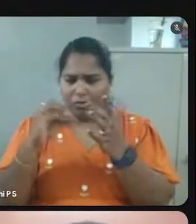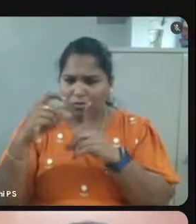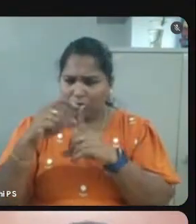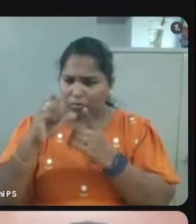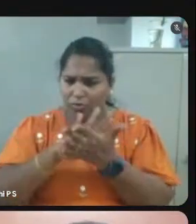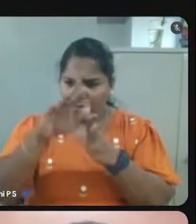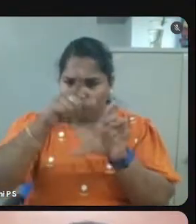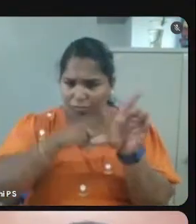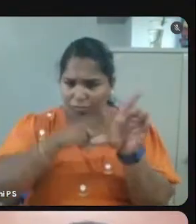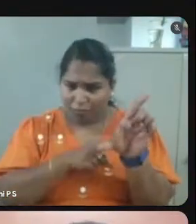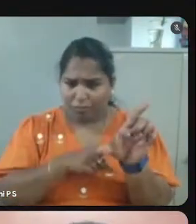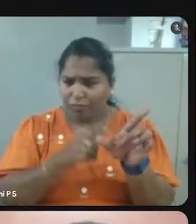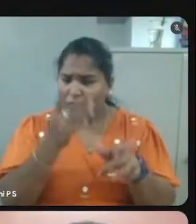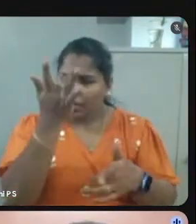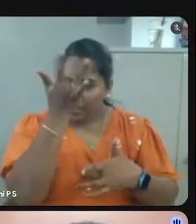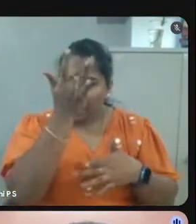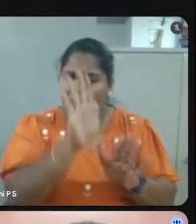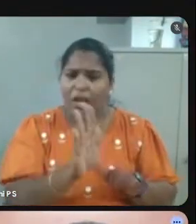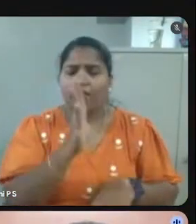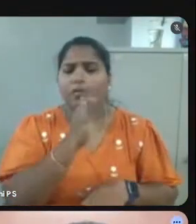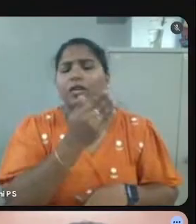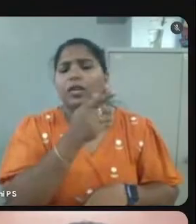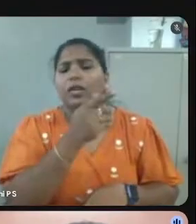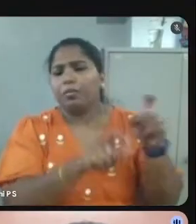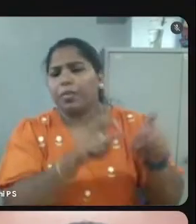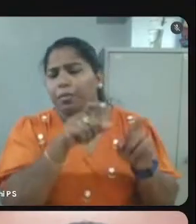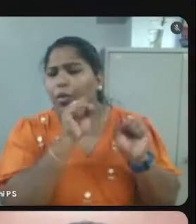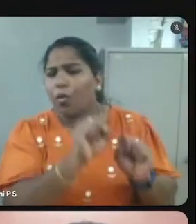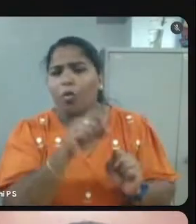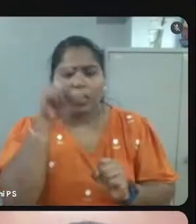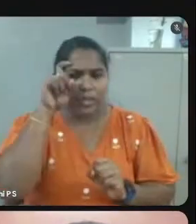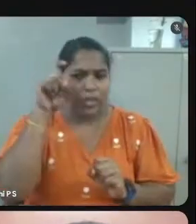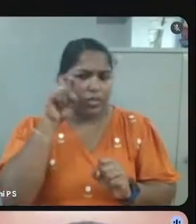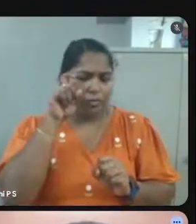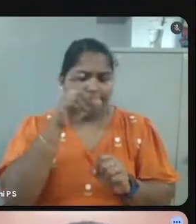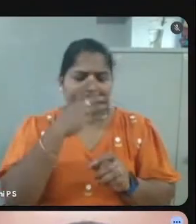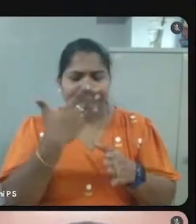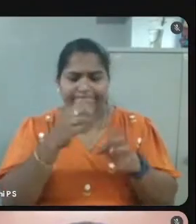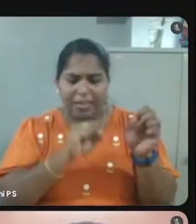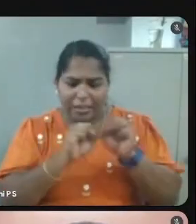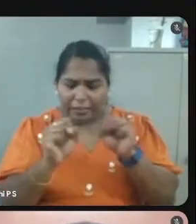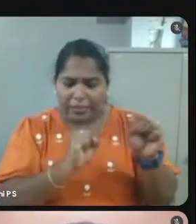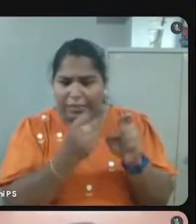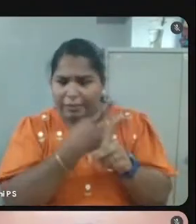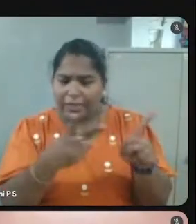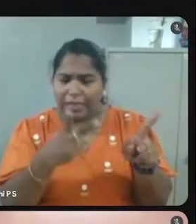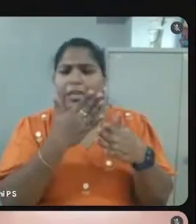മസ്കുലർ ഡിസ്ട്രോഫി വന്ന പേഷ്യൻസിന്റെ സെക്ഷുവൽ ആക്ടിവിറ്റിയിലുള്ള ലിമിറ്റേഷൻസ് എന്തൊക്കെയാ?